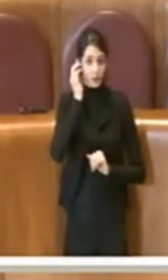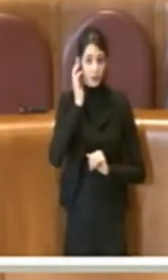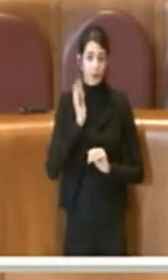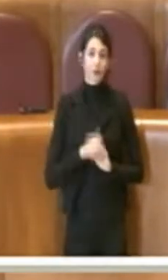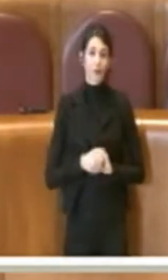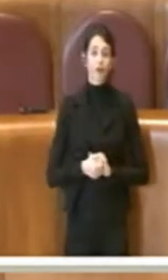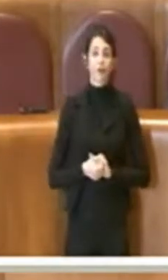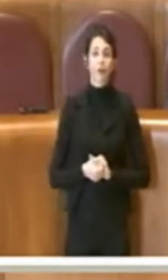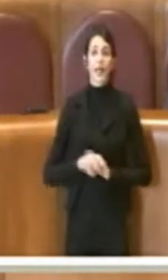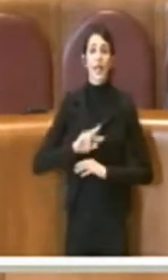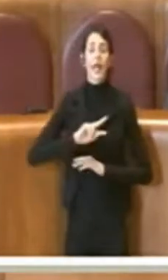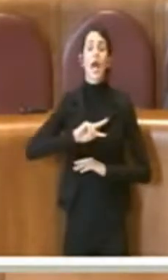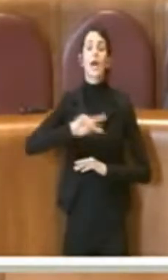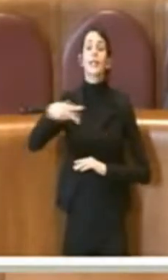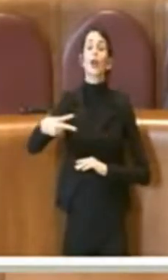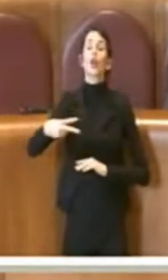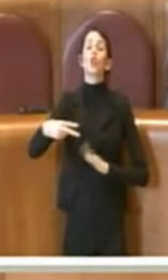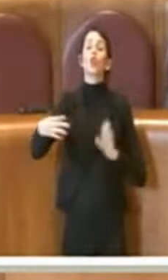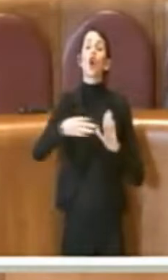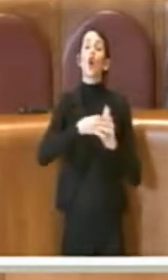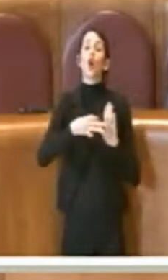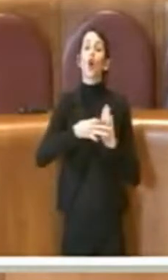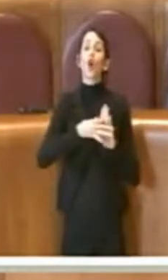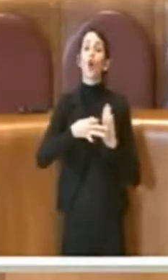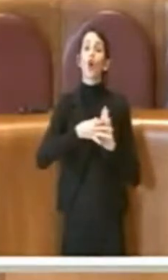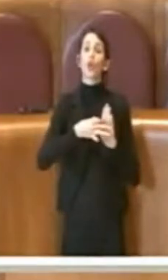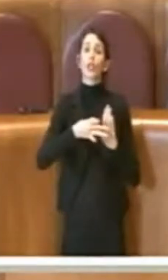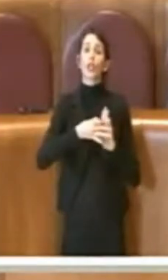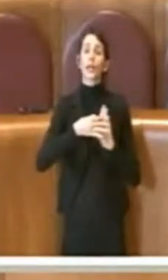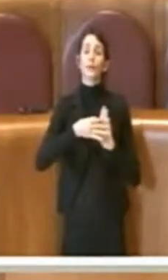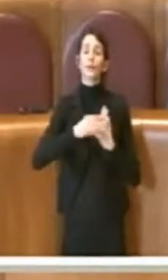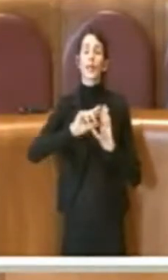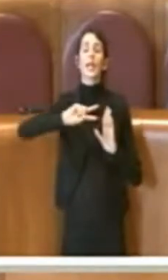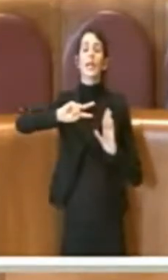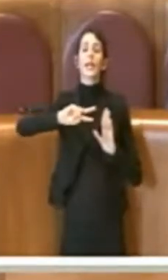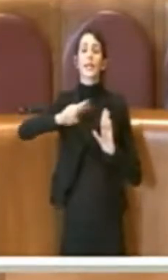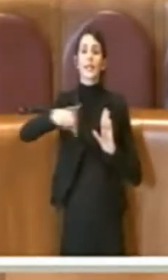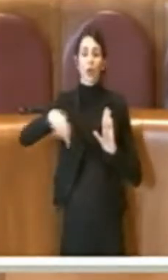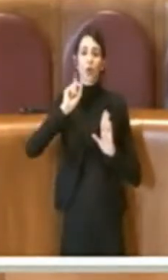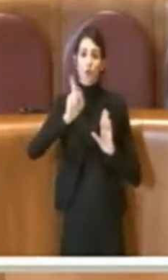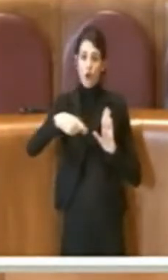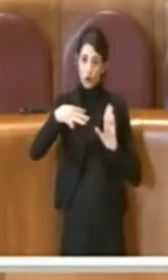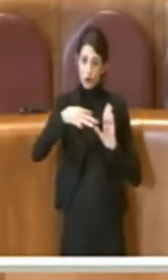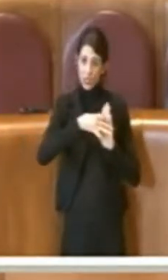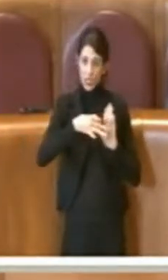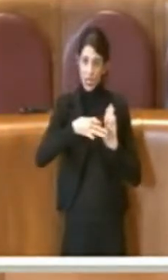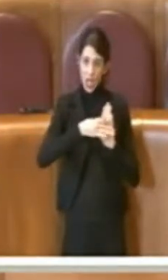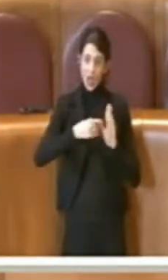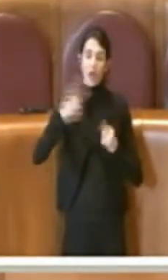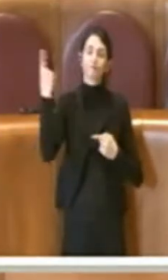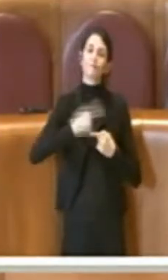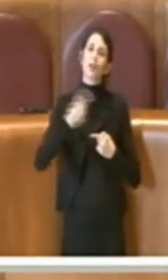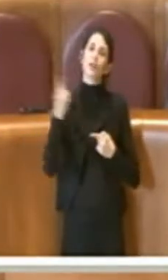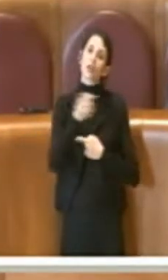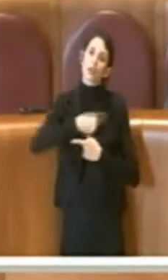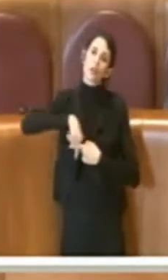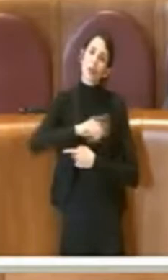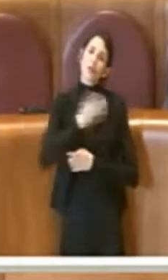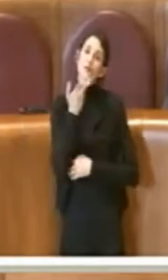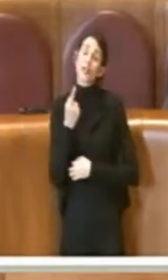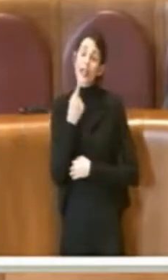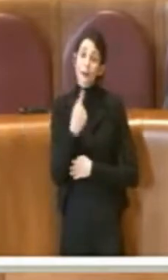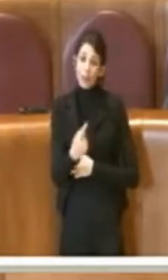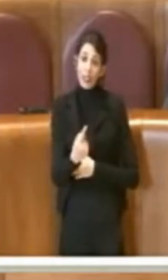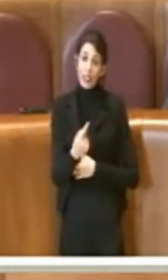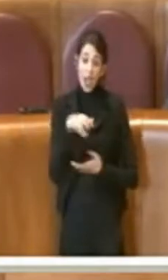col secondo ordine del giorno noi facciamo presente che anche le risorse esistono, già esistono. Esistono